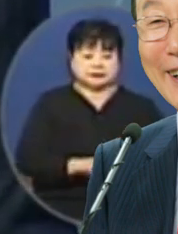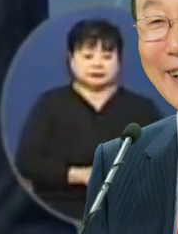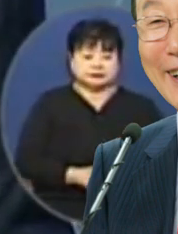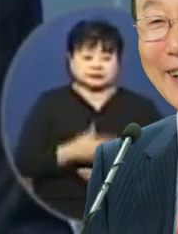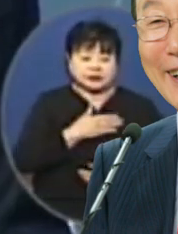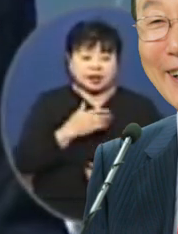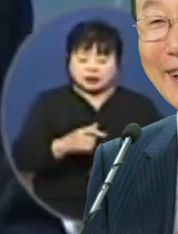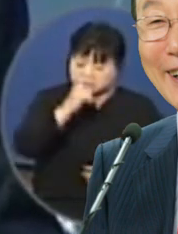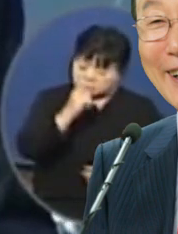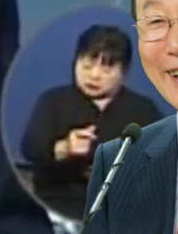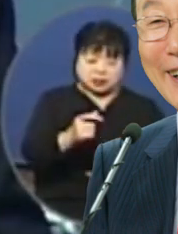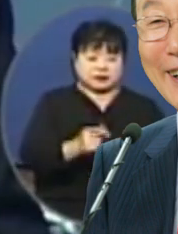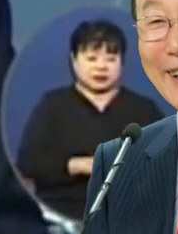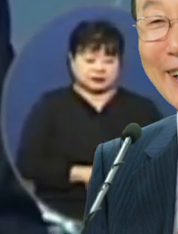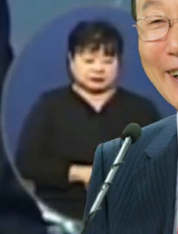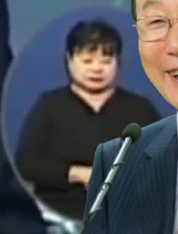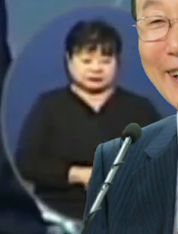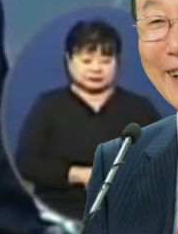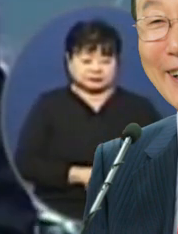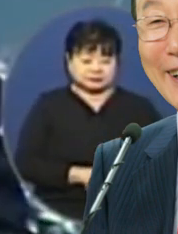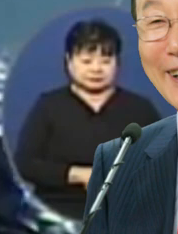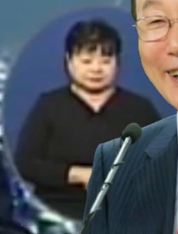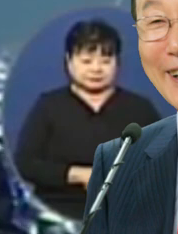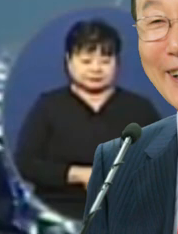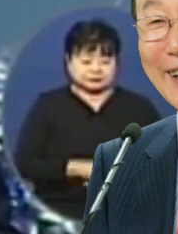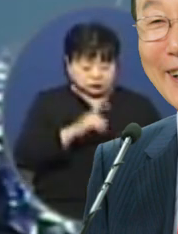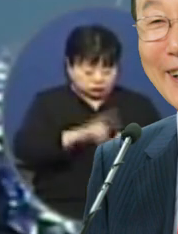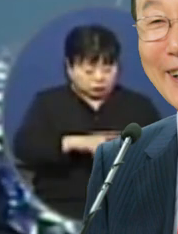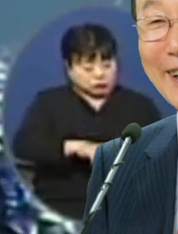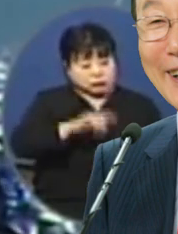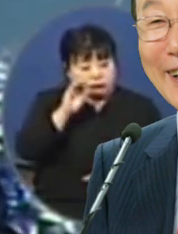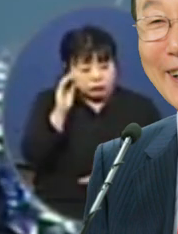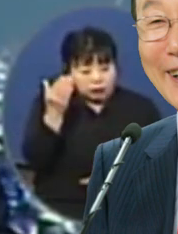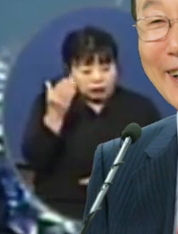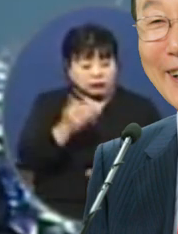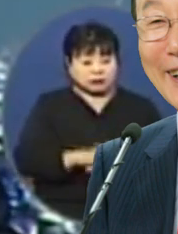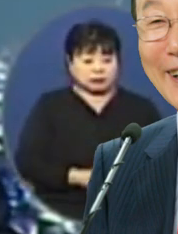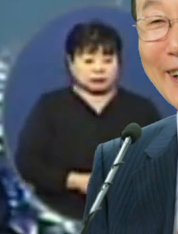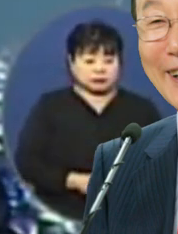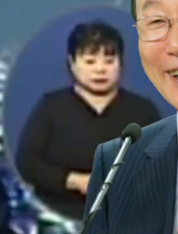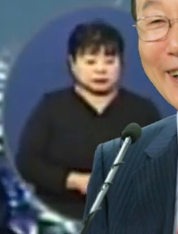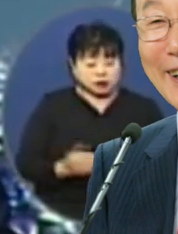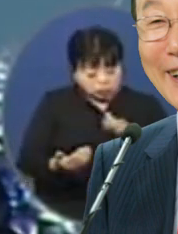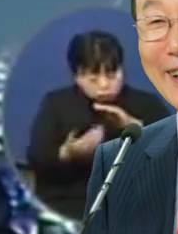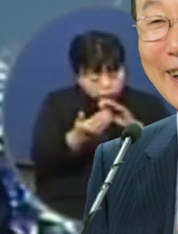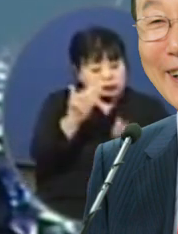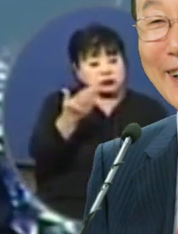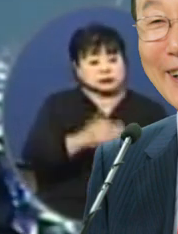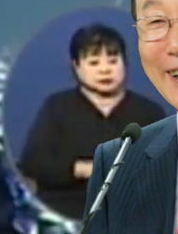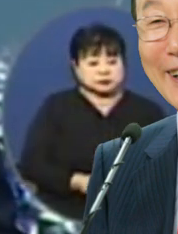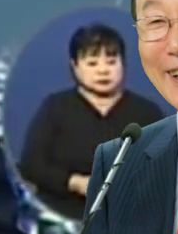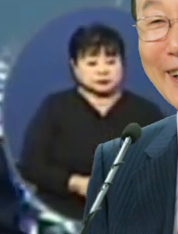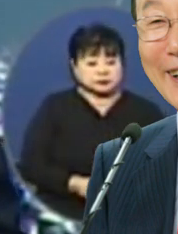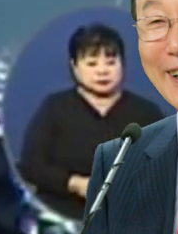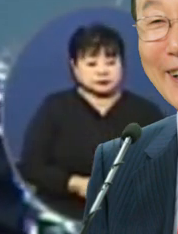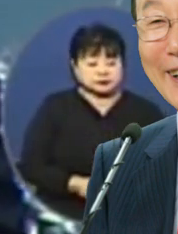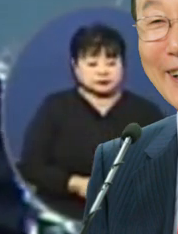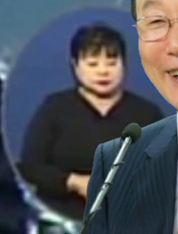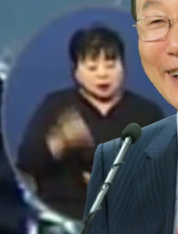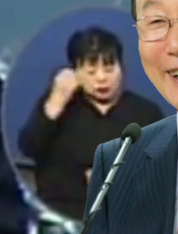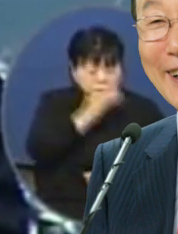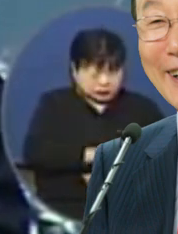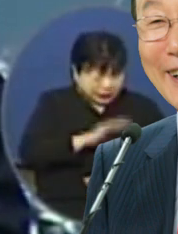나는 튼튼합니다. 두려울 것 없습니다. 그대로 역사해서 이루어지는 것입니다.